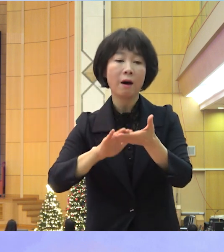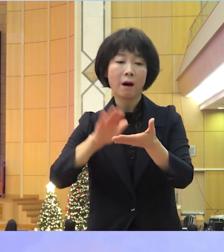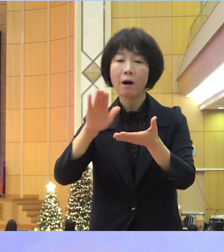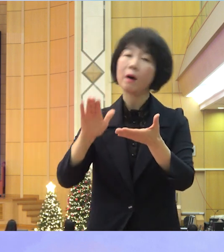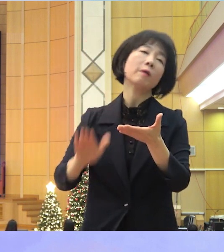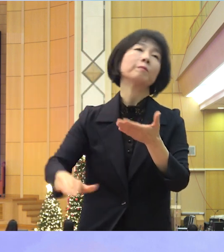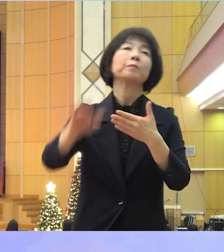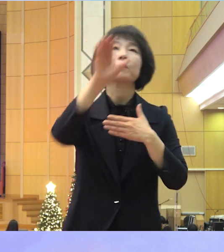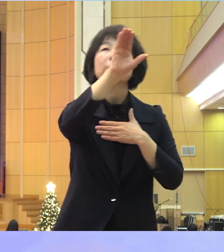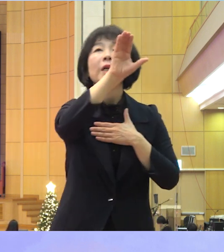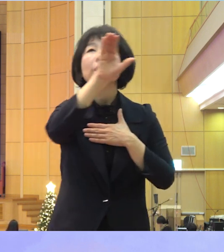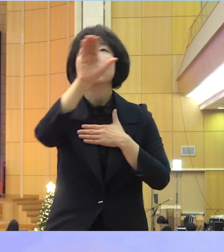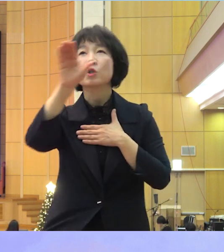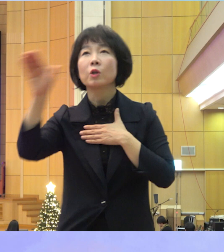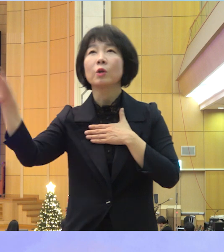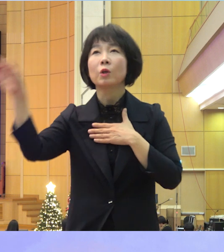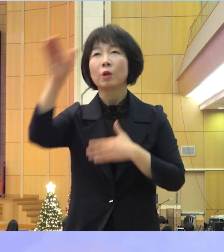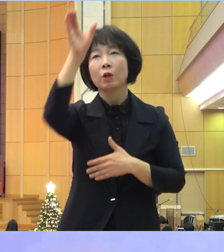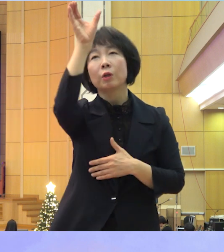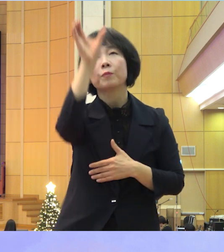나옵니다.